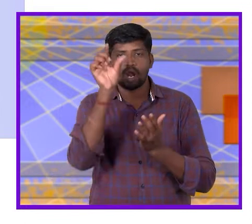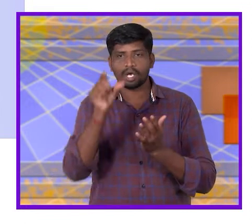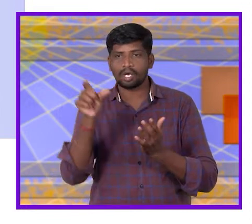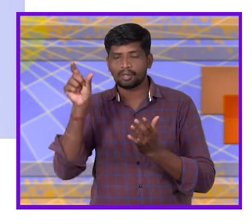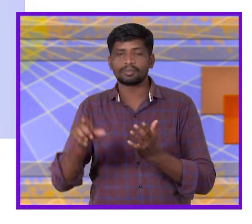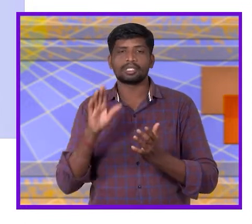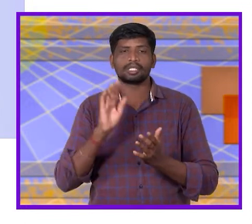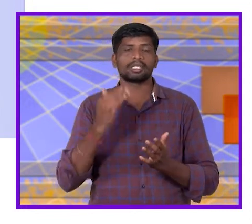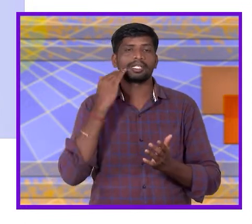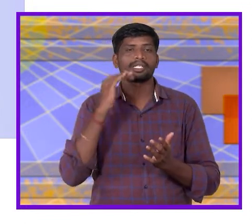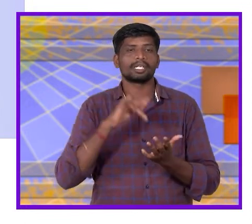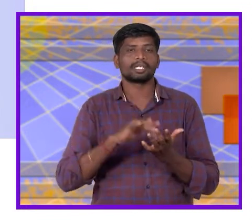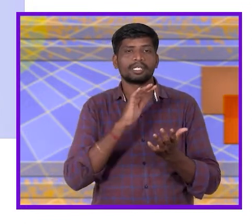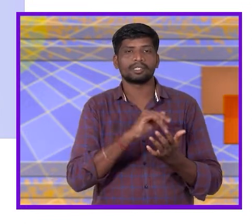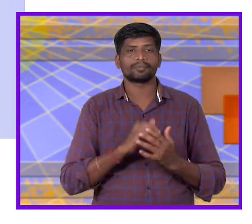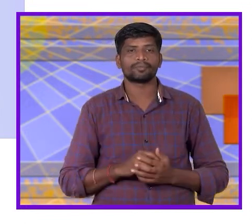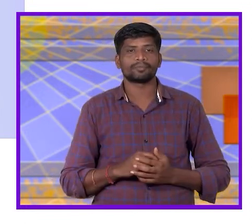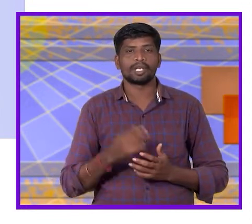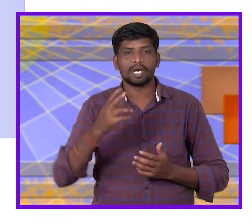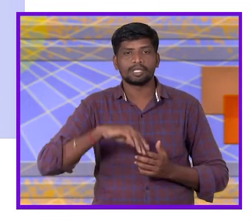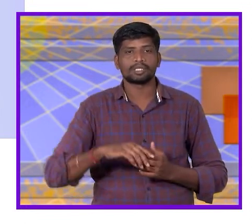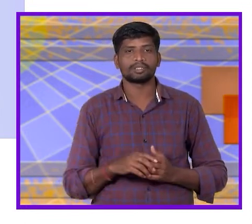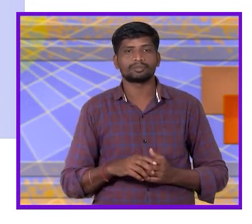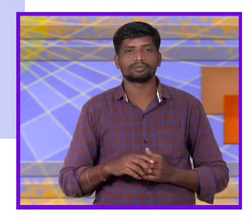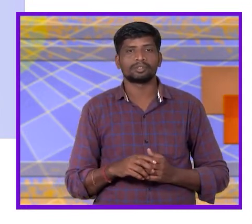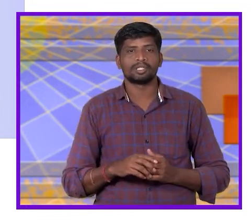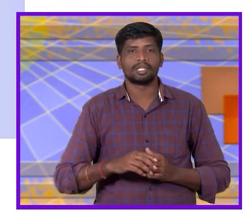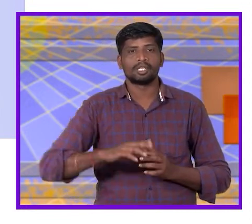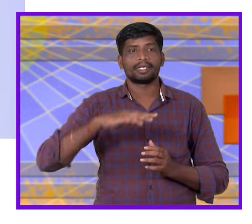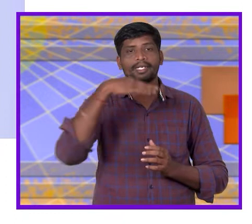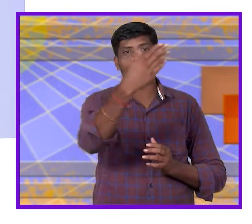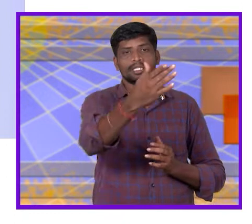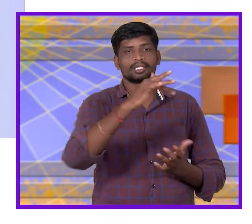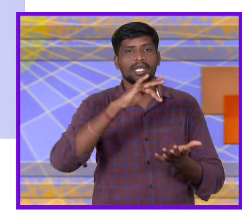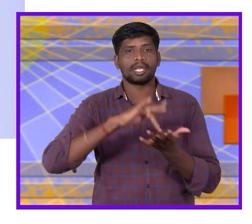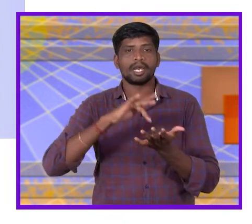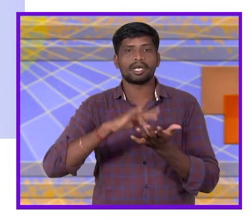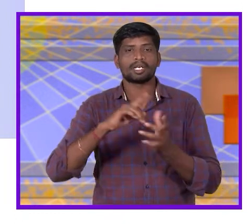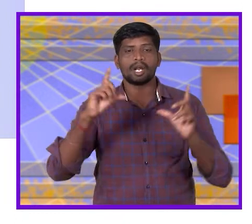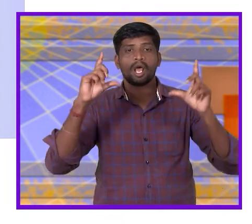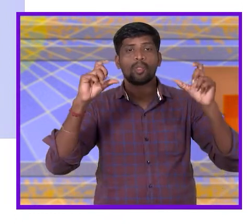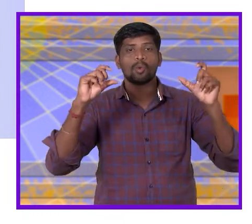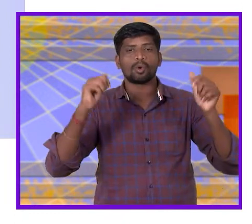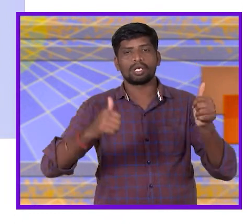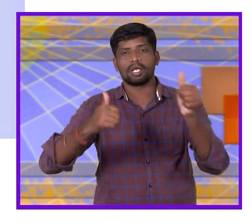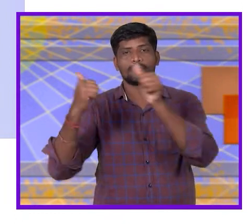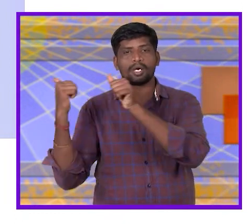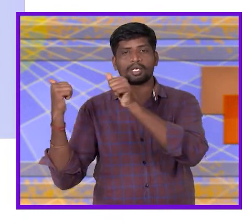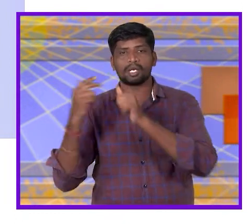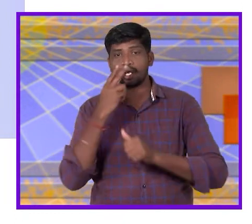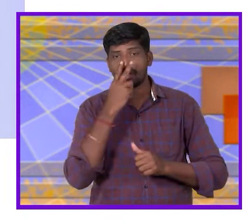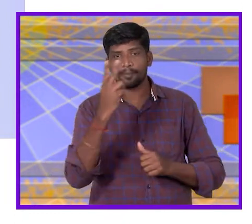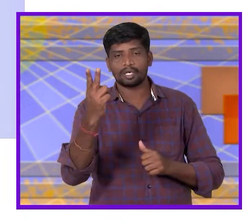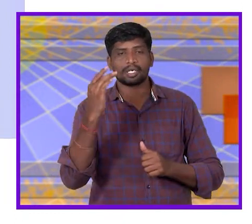ஊவேசா நூலகம். அடுத்து சென்னையில் கீழ்த்திசை நூலகம் என்று ஒரு நூலகம் இருக்குது, அதை பற்றி படிக்க போகிறோம்.